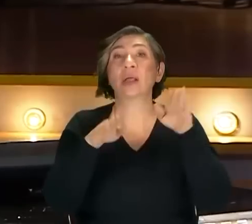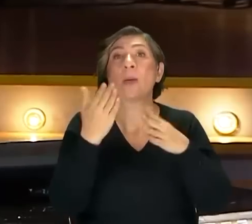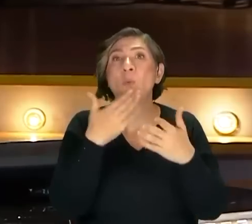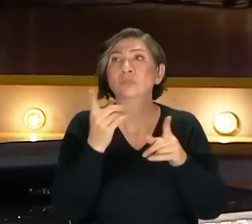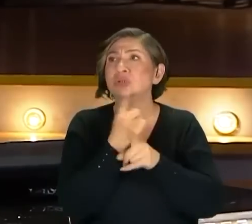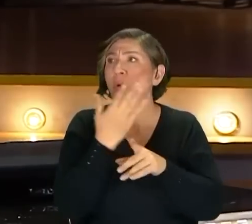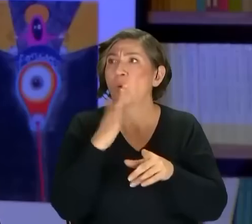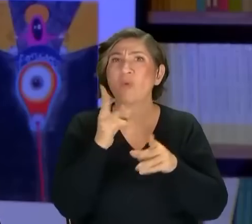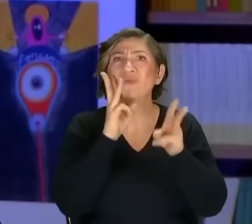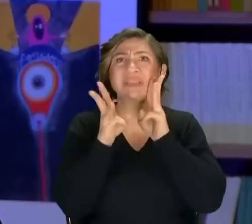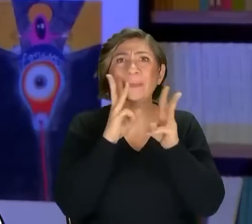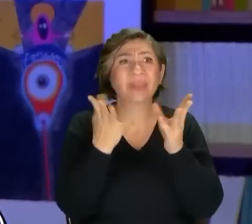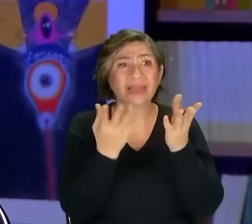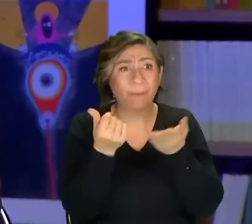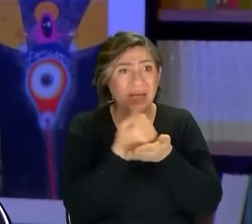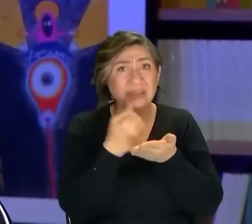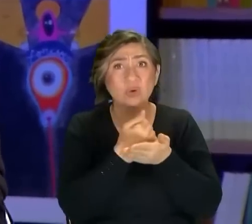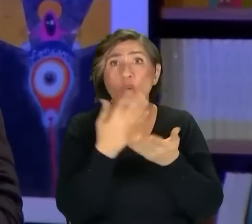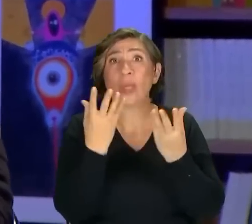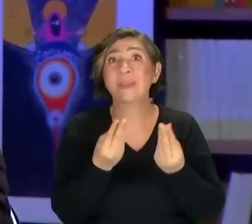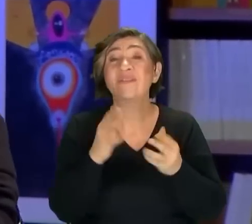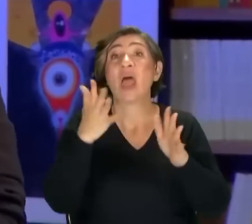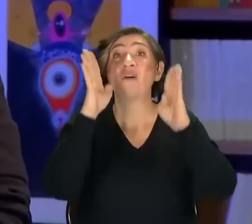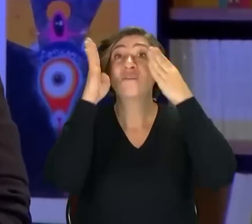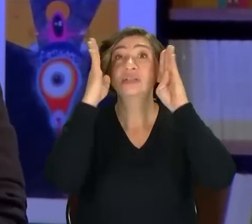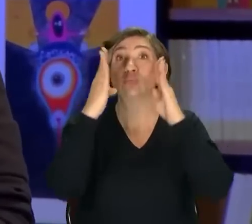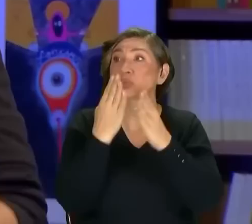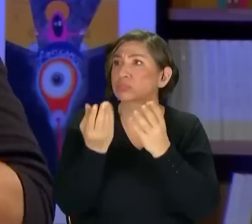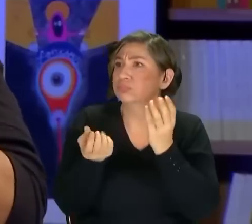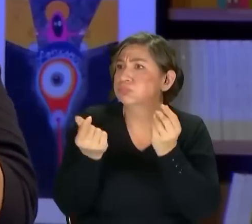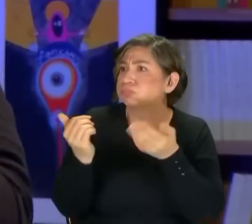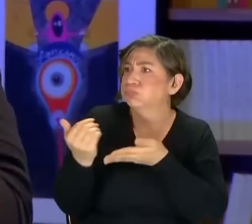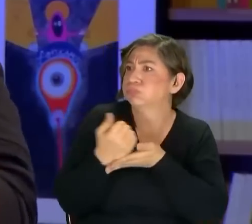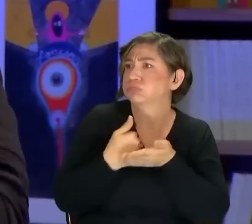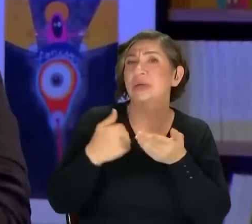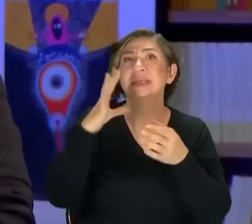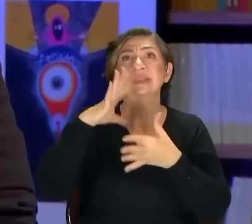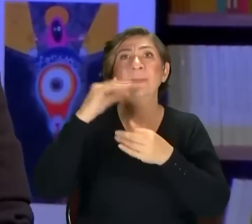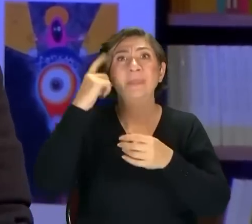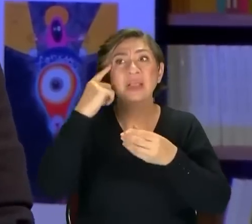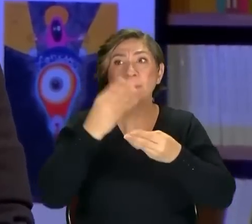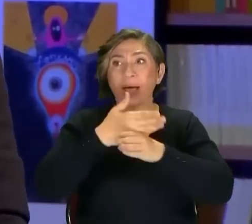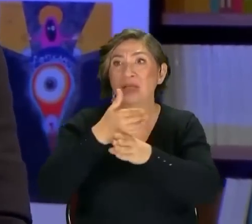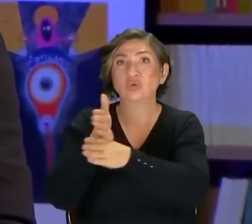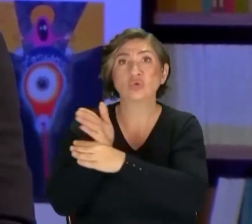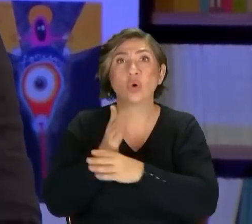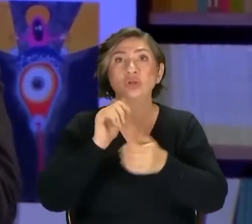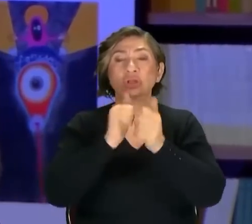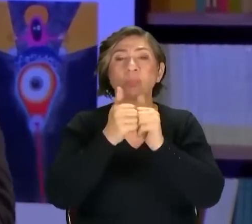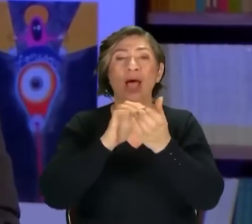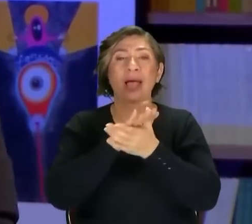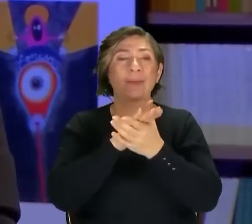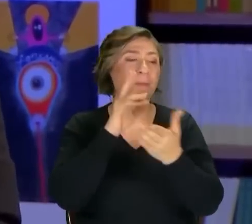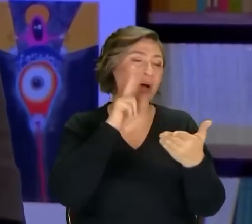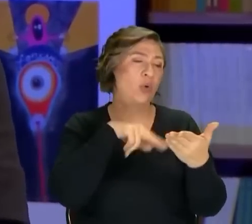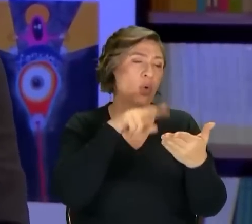bir şey almıyor. Yani bu WhatsApp dediğimiz şey nereden para kazanıyor olabilir? Ya da Facebook patladı ya. Facebook'ta işte insanların bilgilerini paylaşıyorlar. Mesela o gün spor ayakkabısı bakan